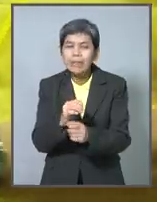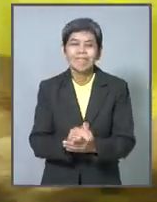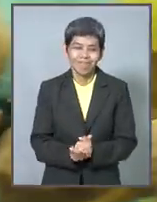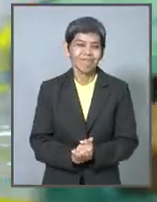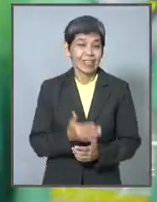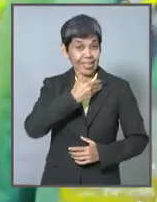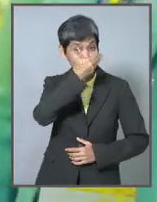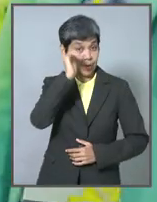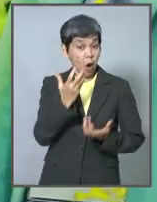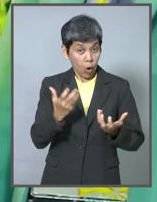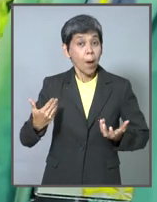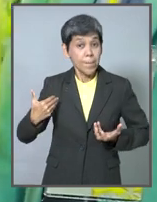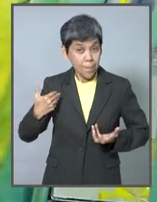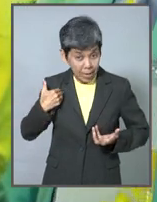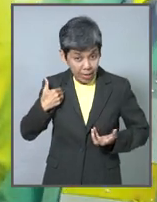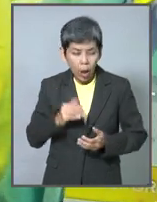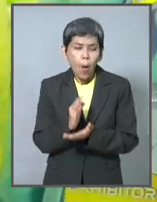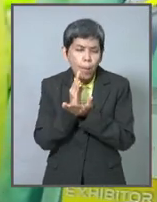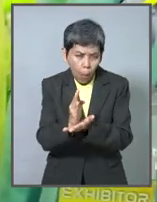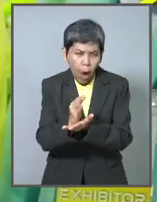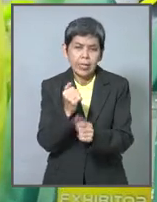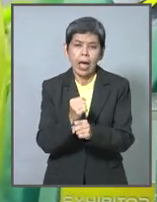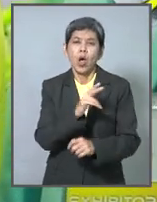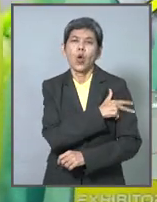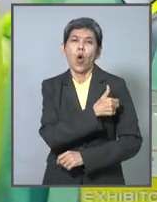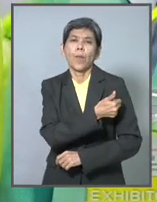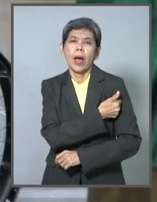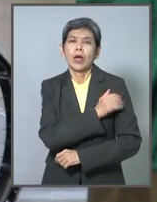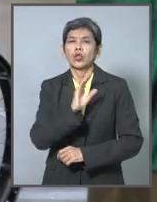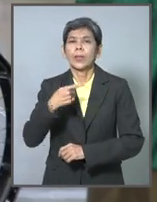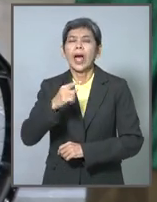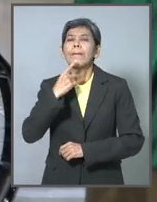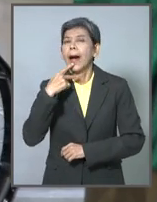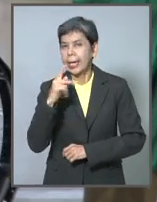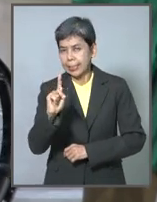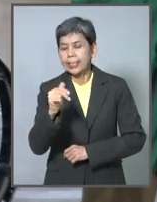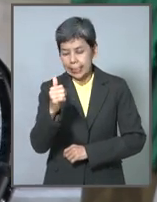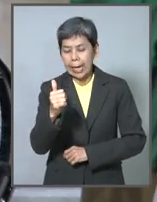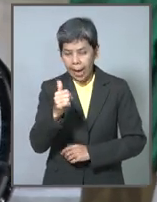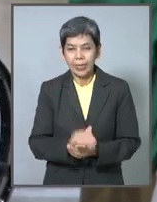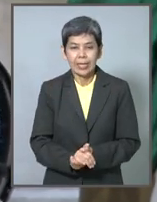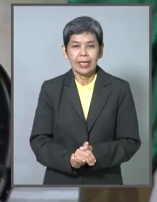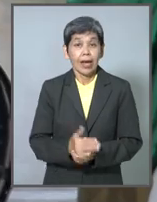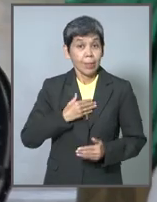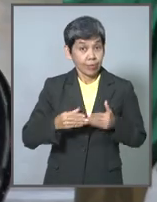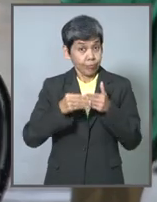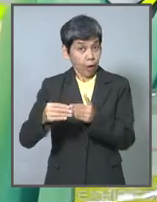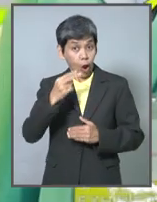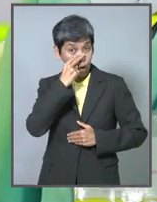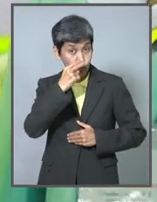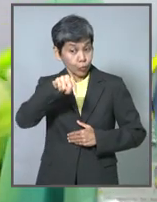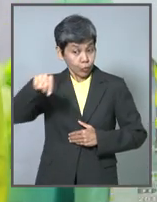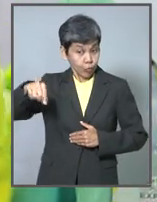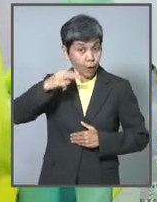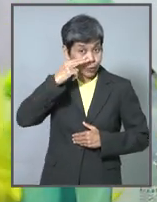อ คุณผู้ชมครับอย่าลืมนะฮะถ้ามีสิ่งของนะครับก็เอาไปบริจาคได้ที่โรงพยาบาลชลประทานนะฮะอยู่ปากเกร็ดนะครับวันนี้ผมขออนุญาตพาคุณผู้ชมน